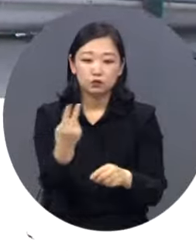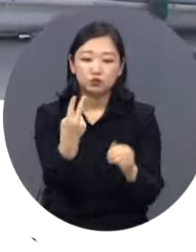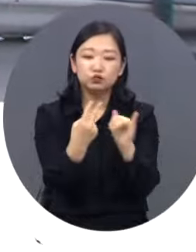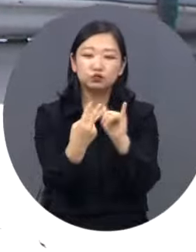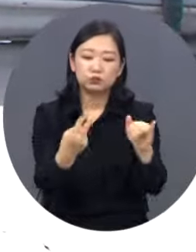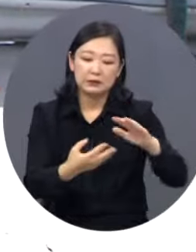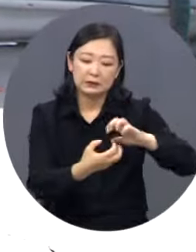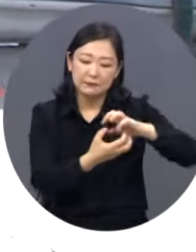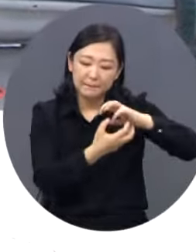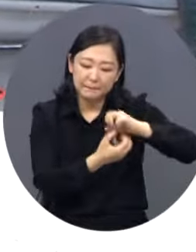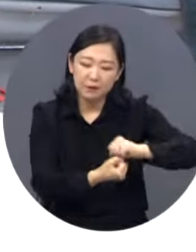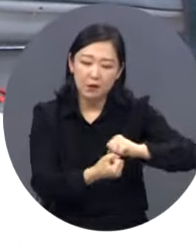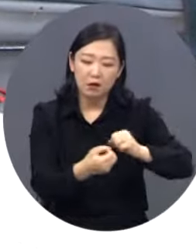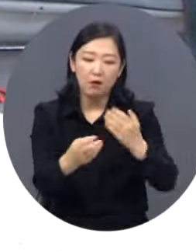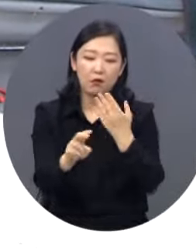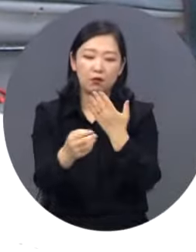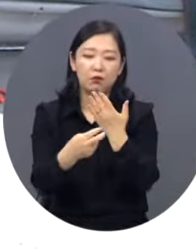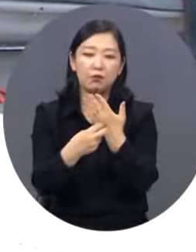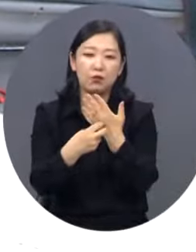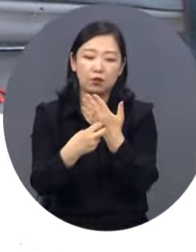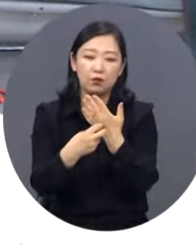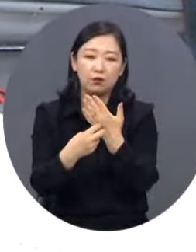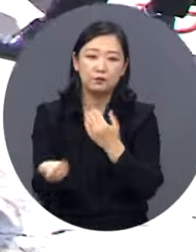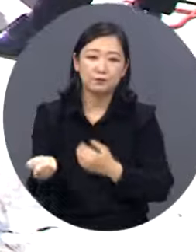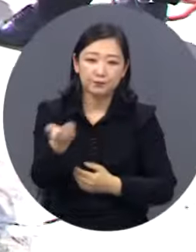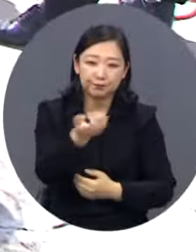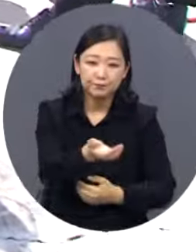명이 심정지 상태로 병원으로 이송됐습니다.